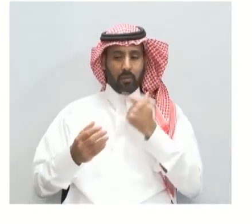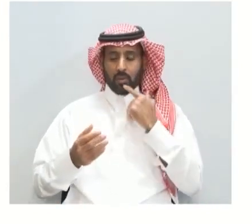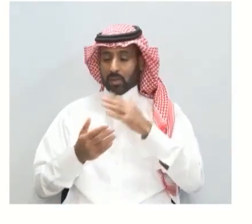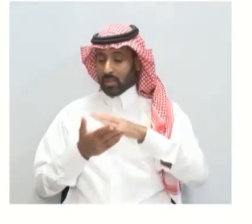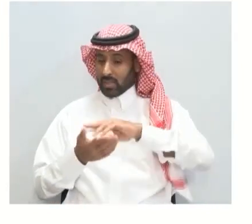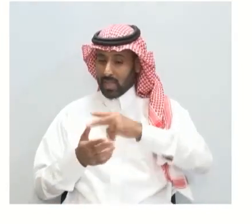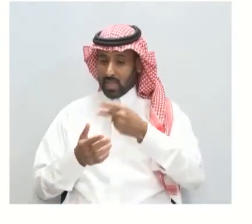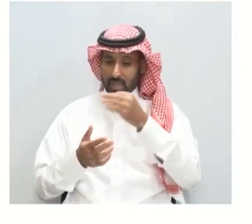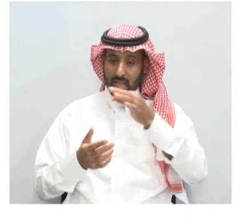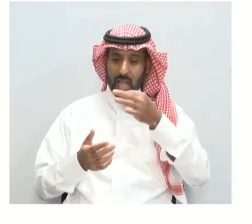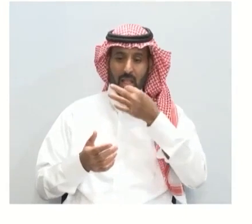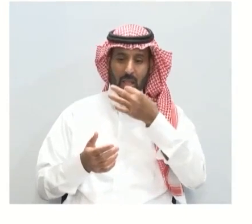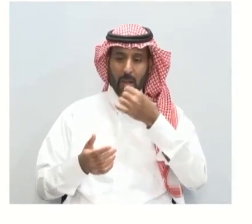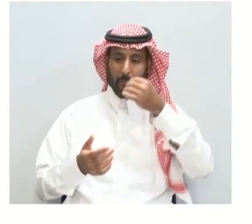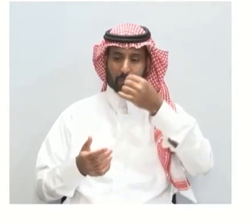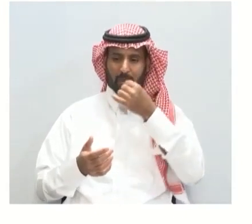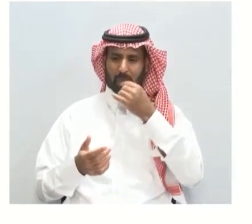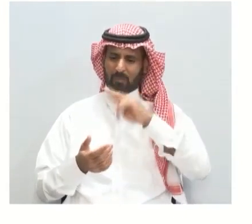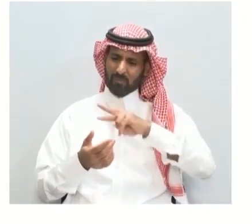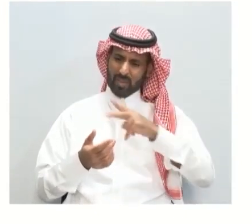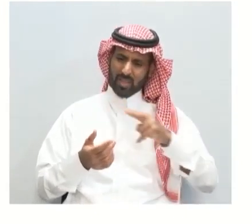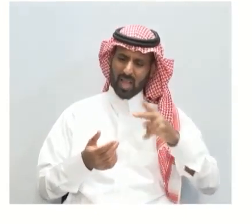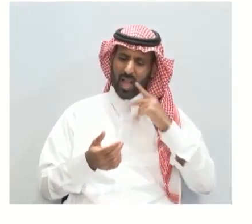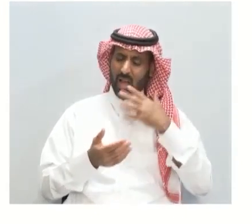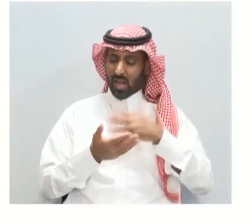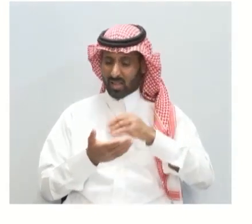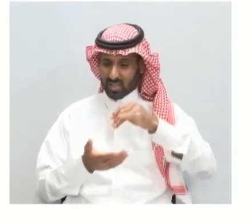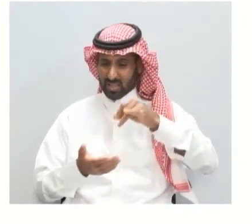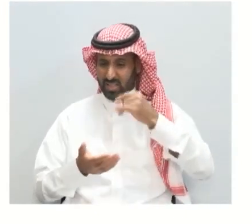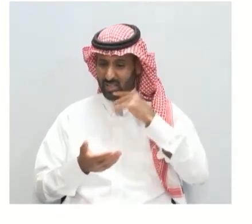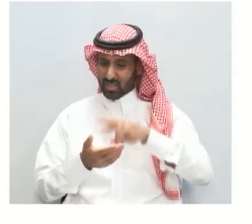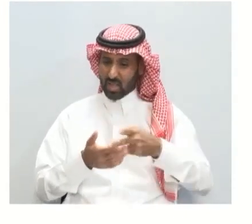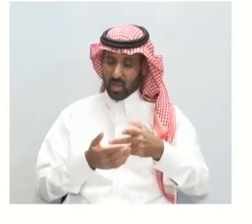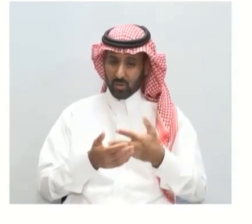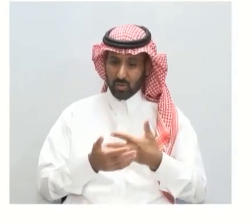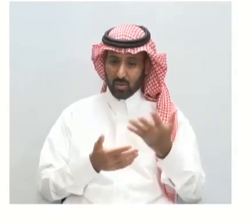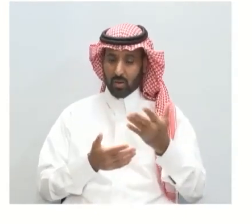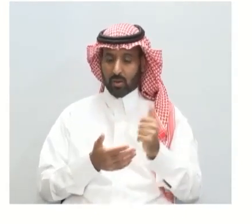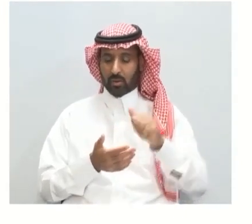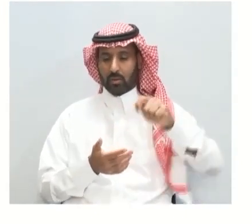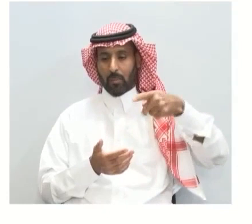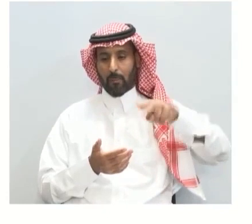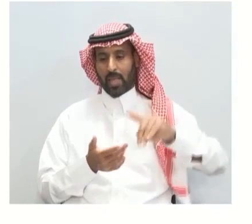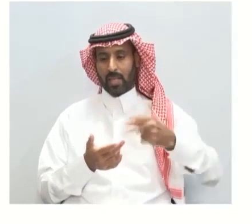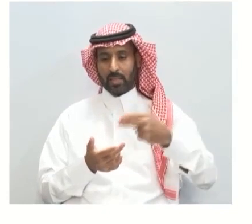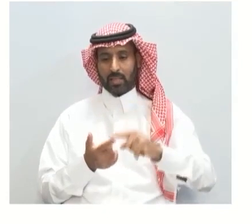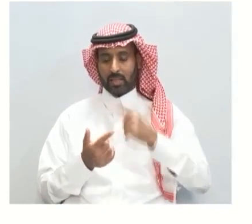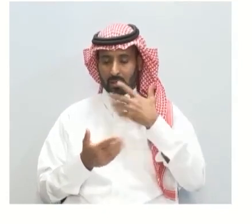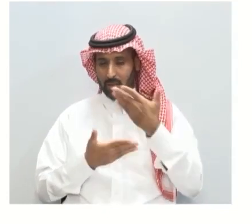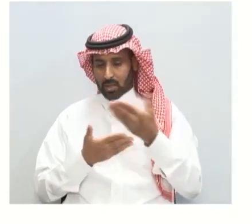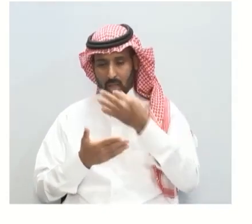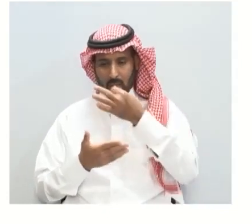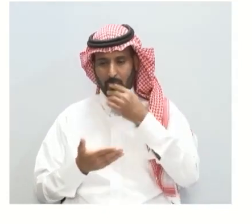الى جزيئات او ينطلق منها الاي تي بي والنا اتش وتدخل هذه هذا السكر في سلسله من التفاعلات